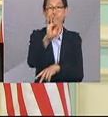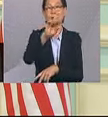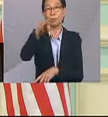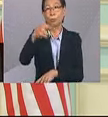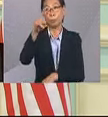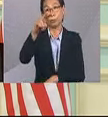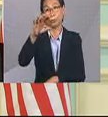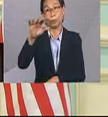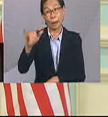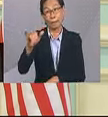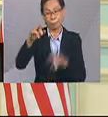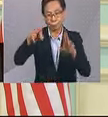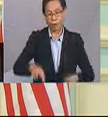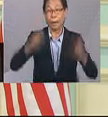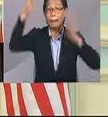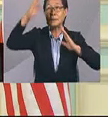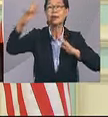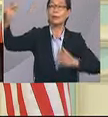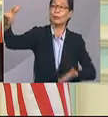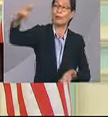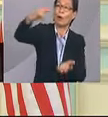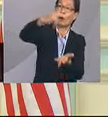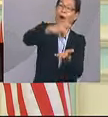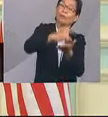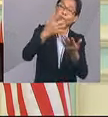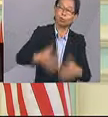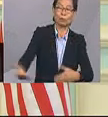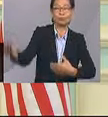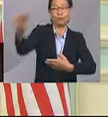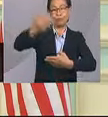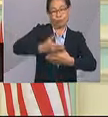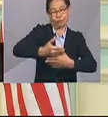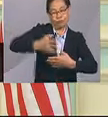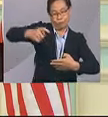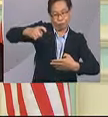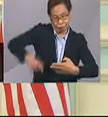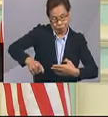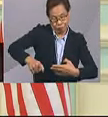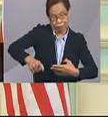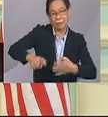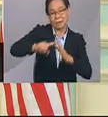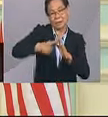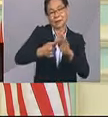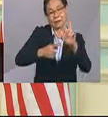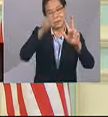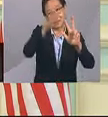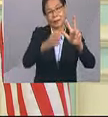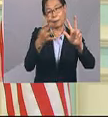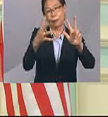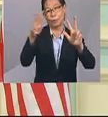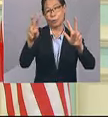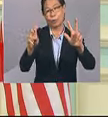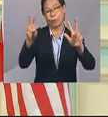29,026 rakyat Malaysia yang pulang dari luar negara telah dikuarantin secara wajib sejak 3 April